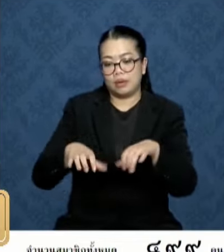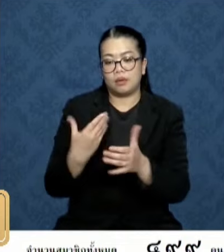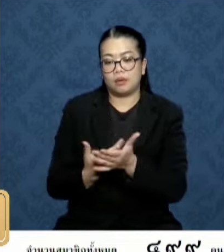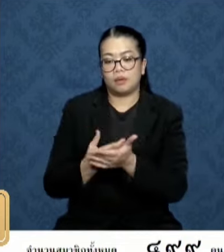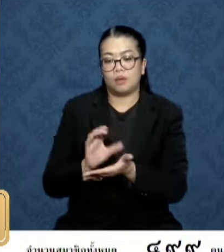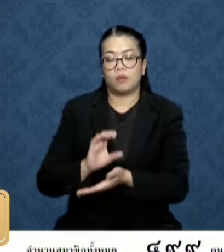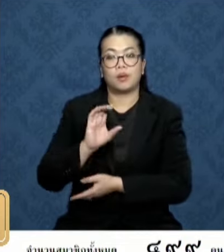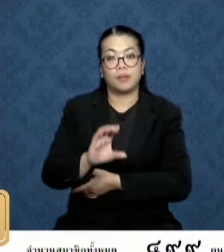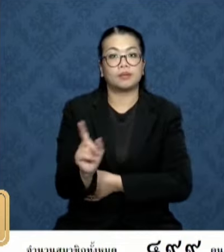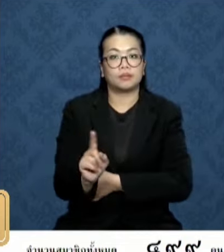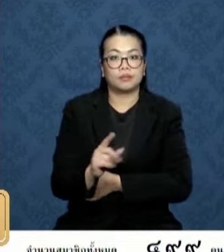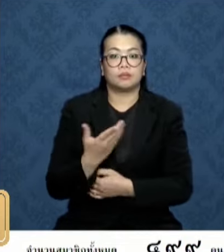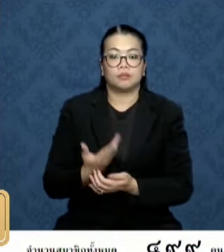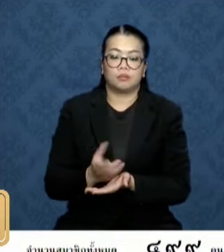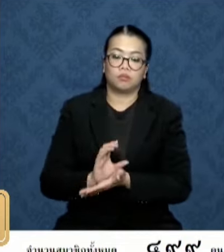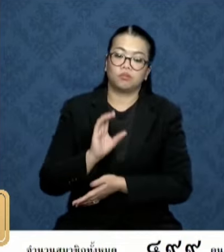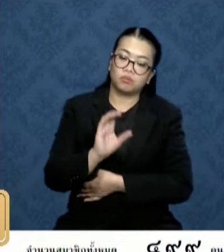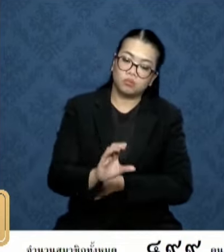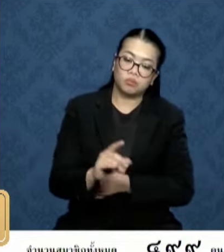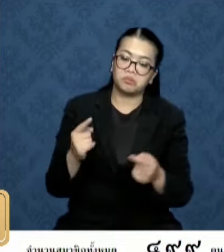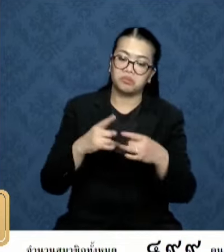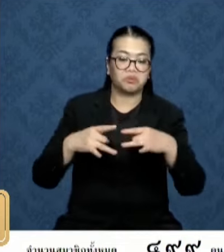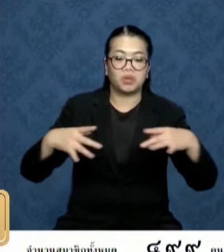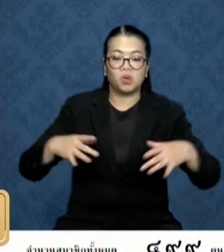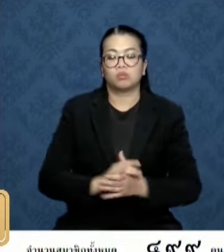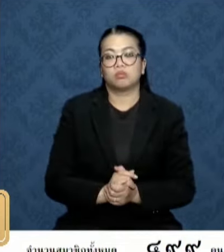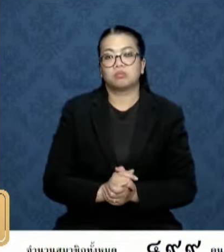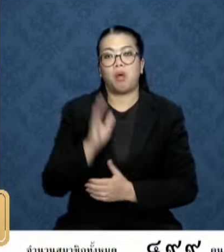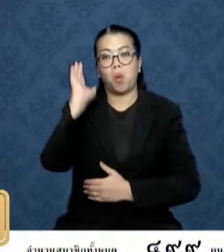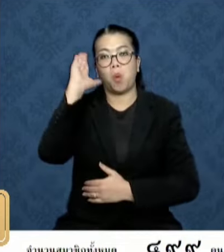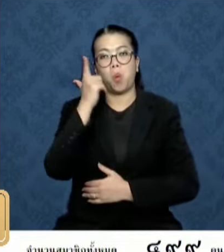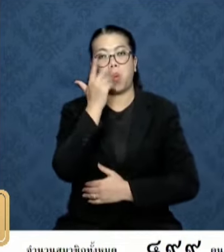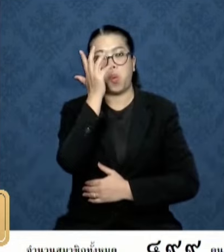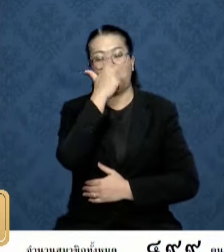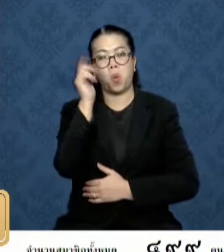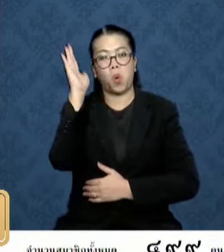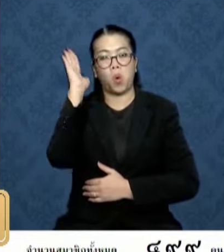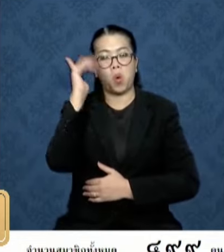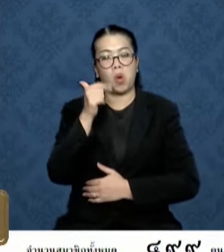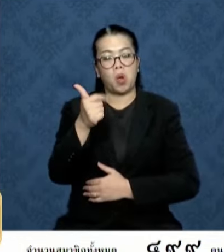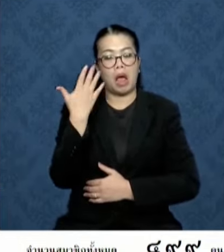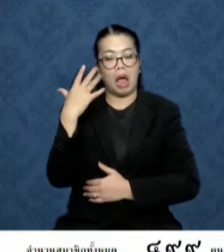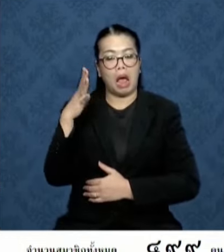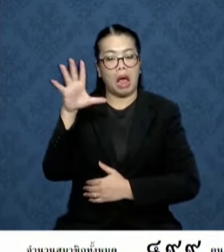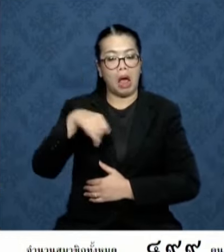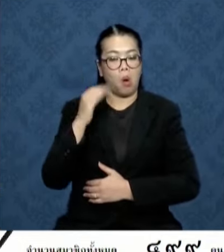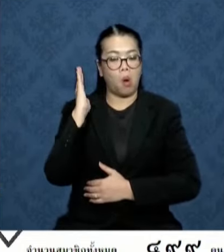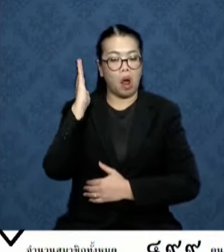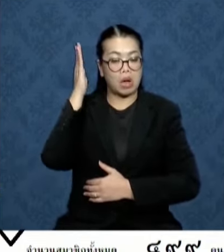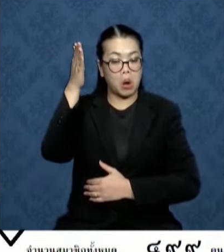รรรรไมตรงปก เปนงบที่เอาอดีตมาเบีดบางอนาคต